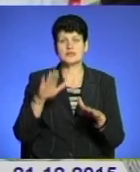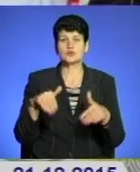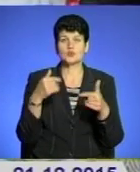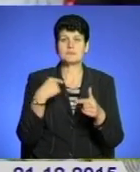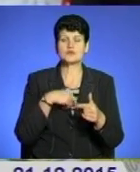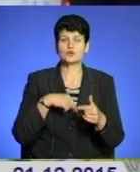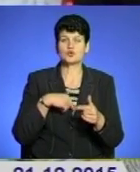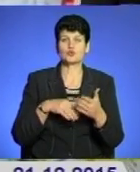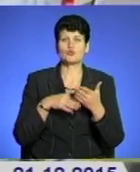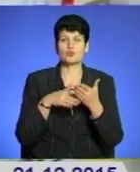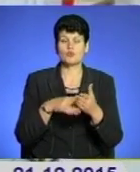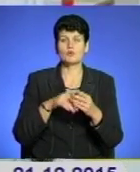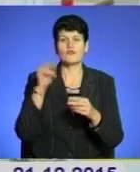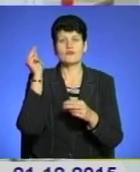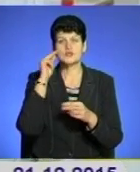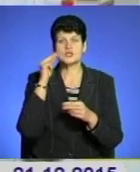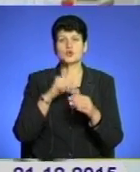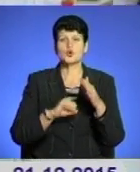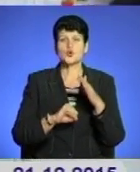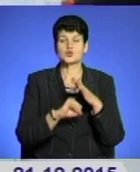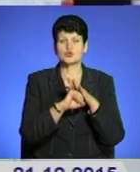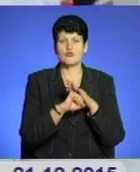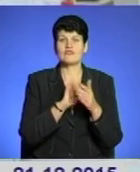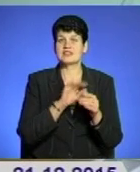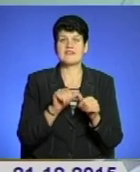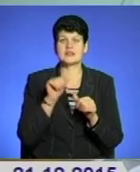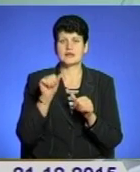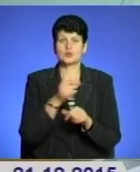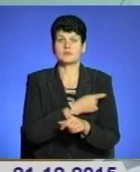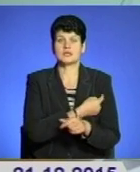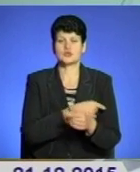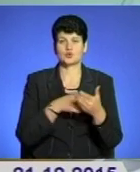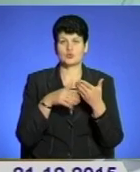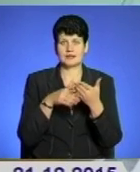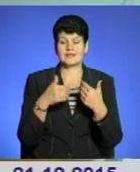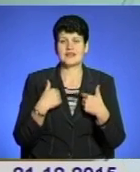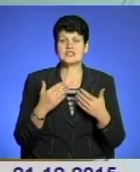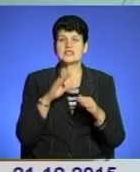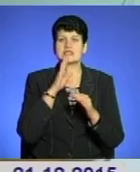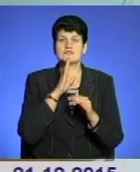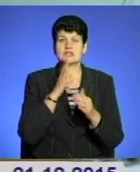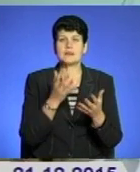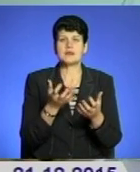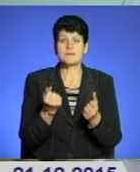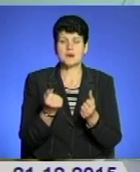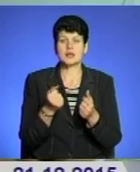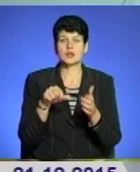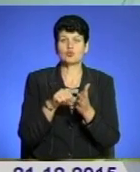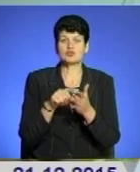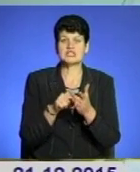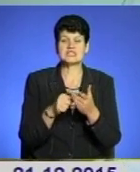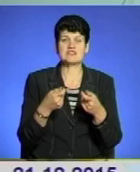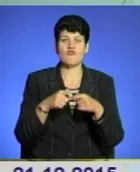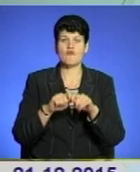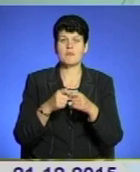психологічну допомогу, вчать основи невідкладної медичної допомоги. Наші дівчата приймали участь в пряжі, хто що